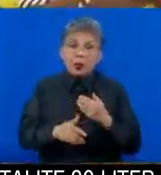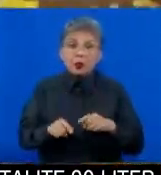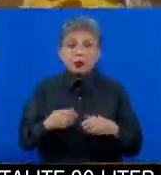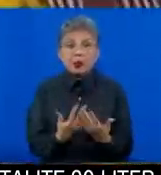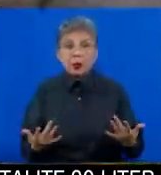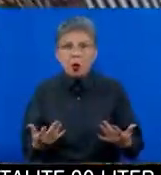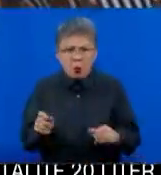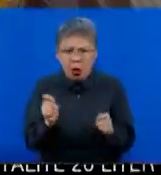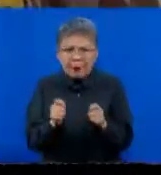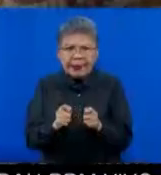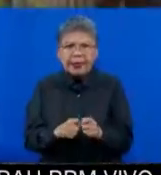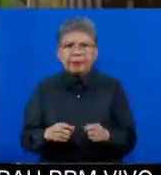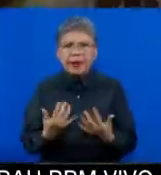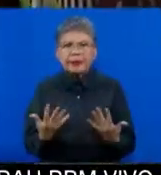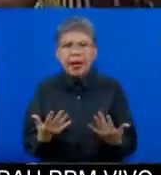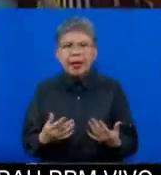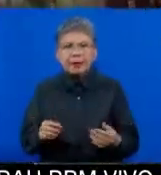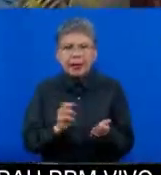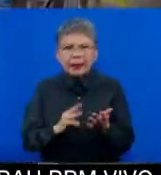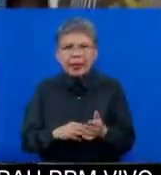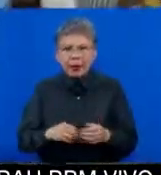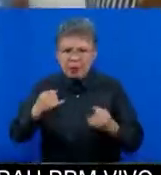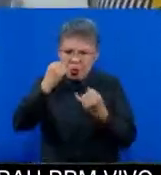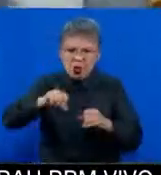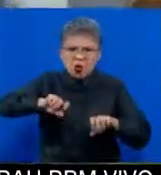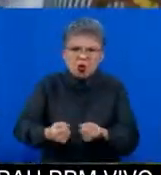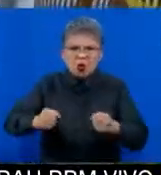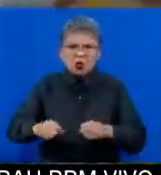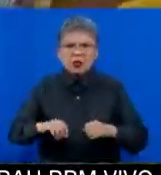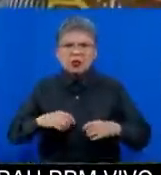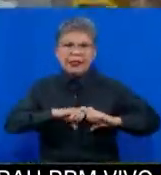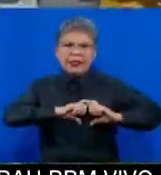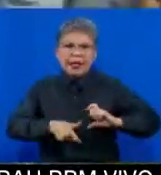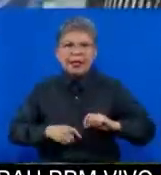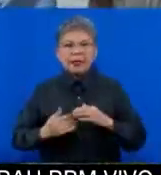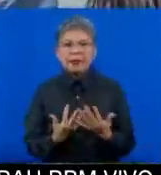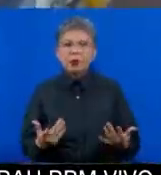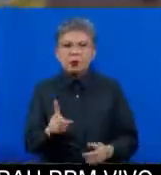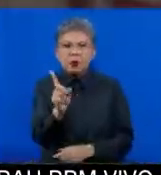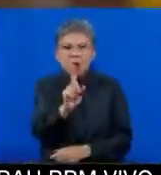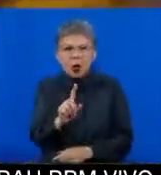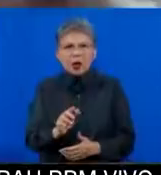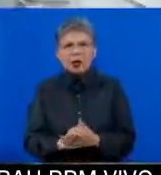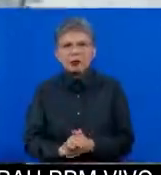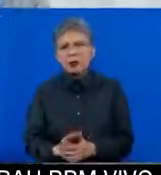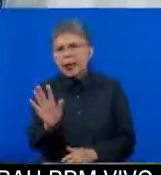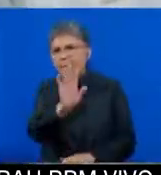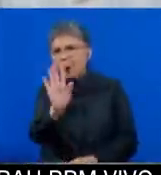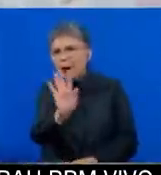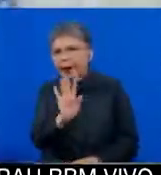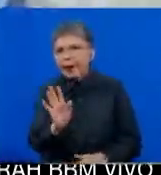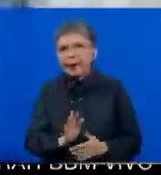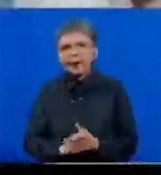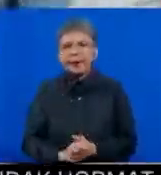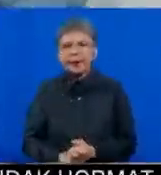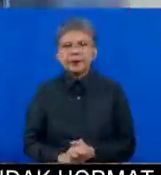menjadi duri dalam daging yang melukai hati rakyat Indonesia. Maria Sarjana, Endra Rizaldi, Jakarta.